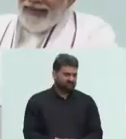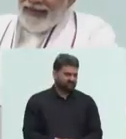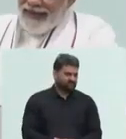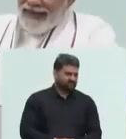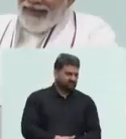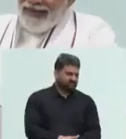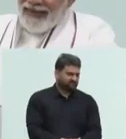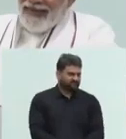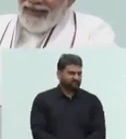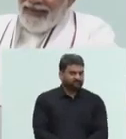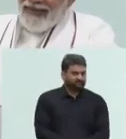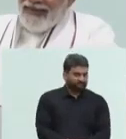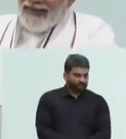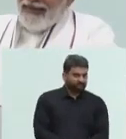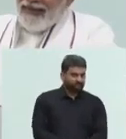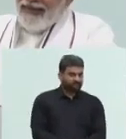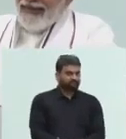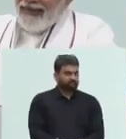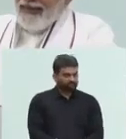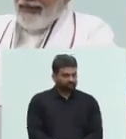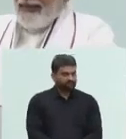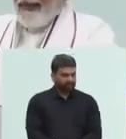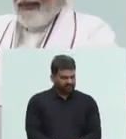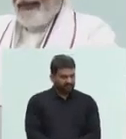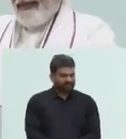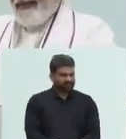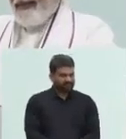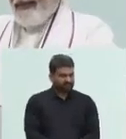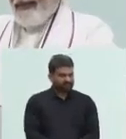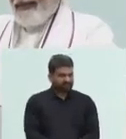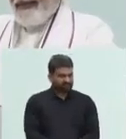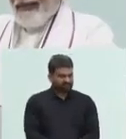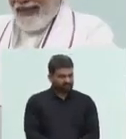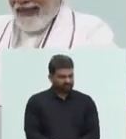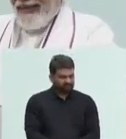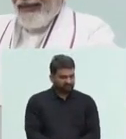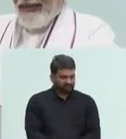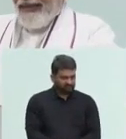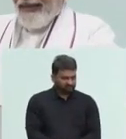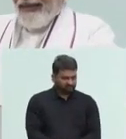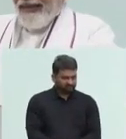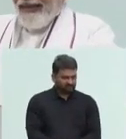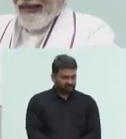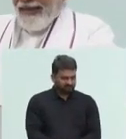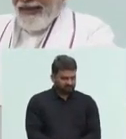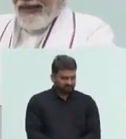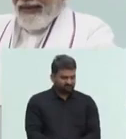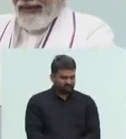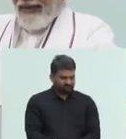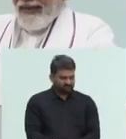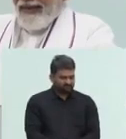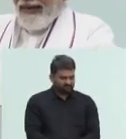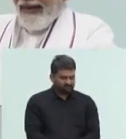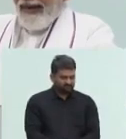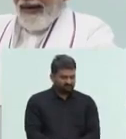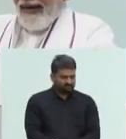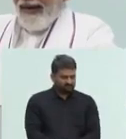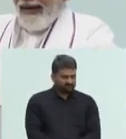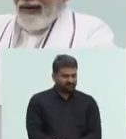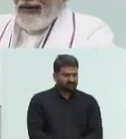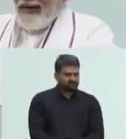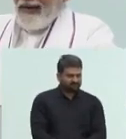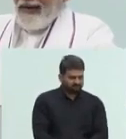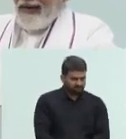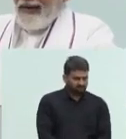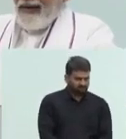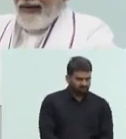बहुत छोटा है, 2014 में मेरे साथ खेलना शुरू किया, मेरे घर के पास रहता था, मैंने उसे काफी कुछ सिखाया, कैसे मूवमेंट करनी चाहिए,